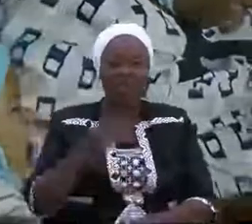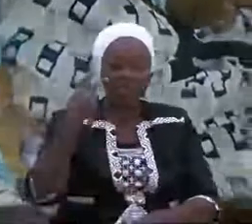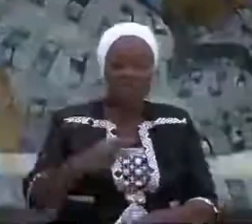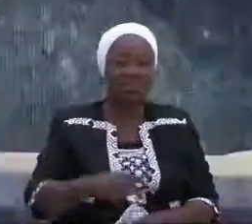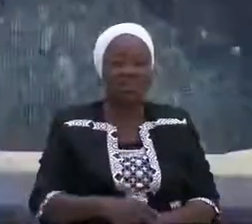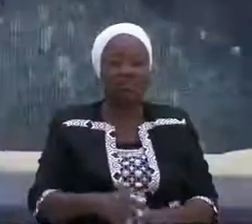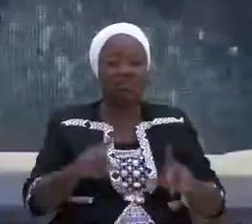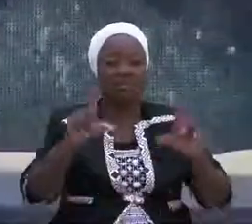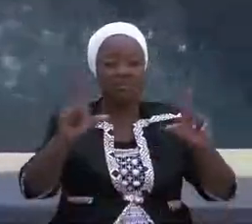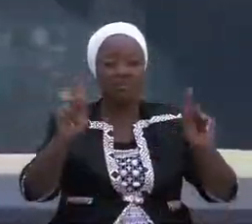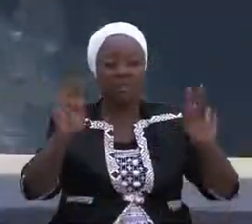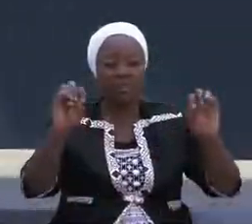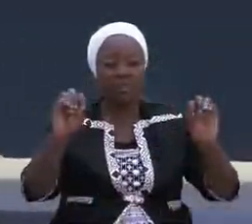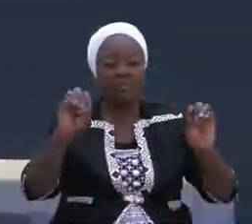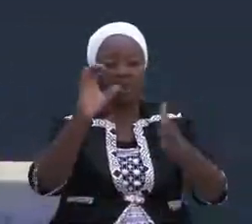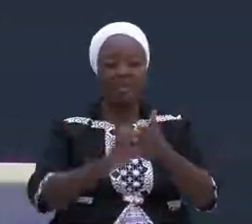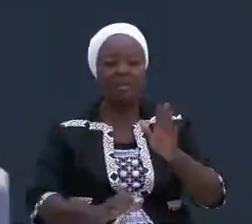5,